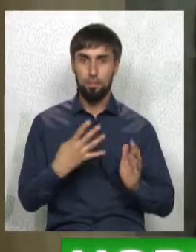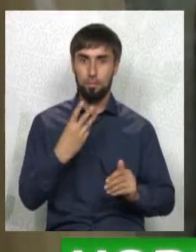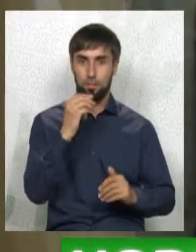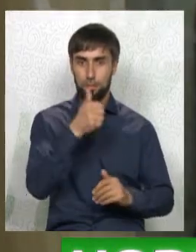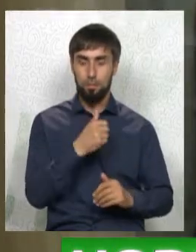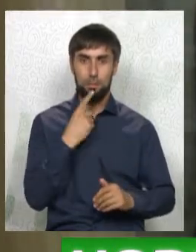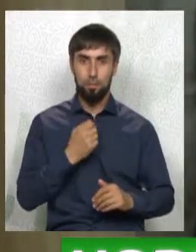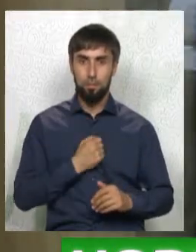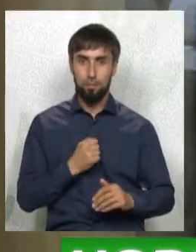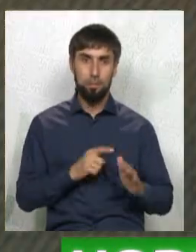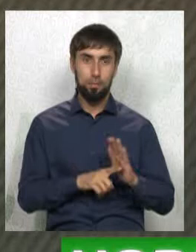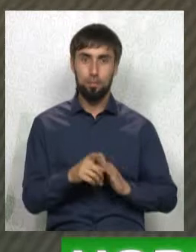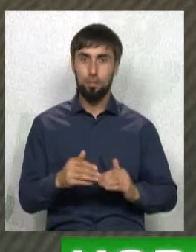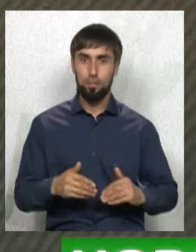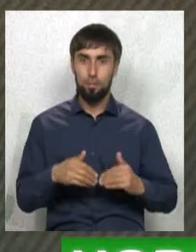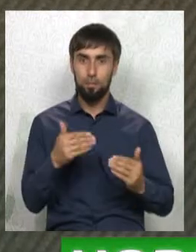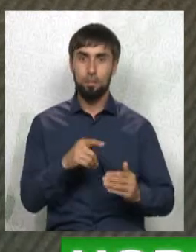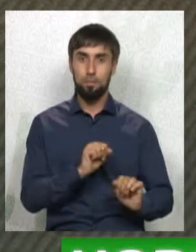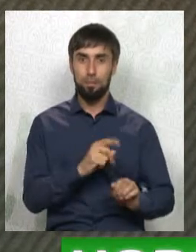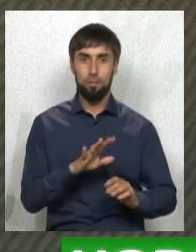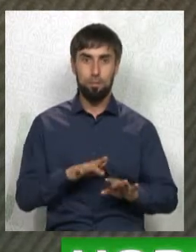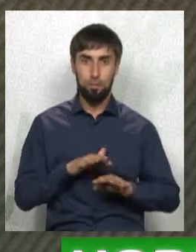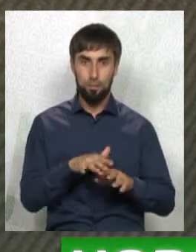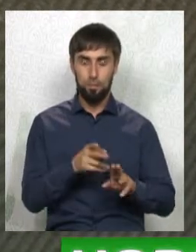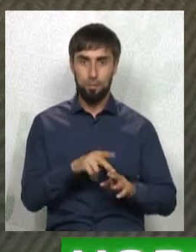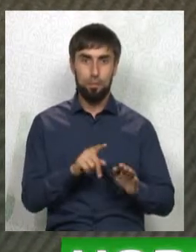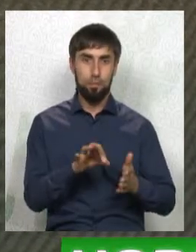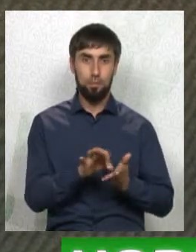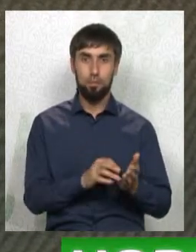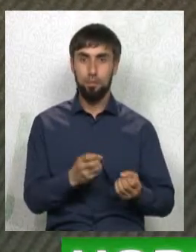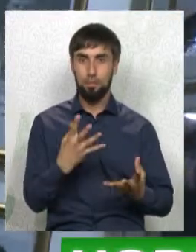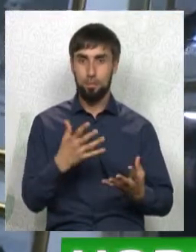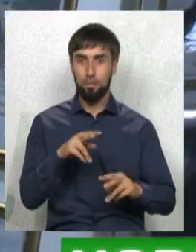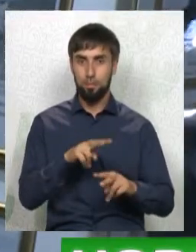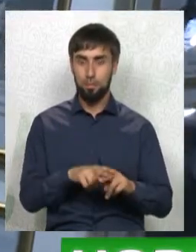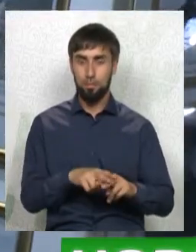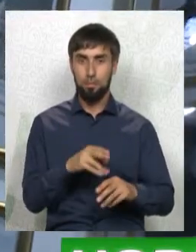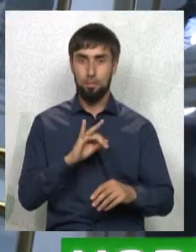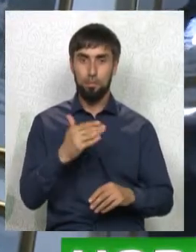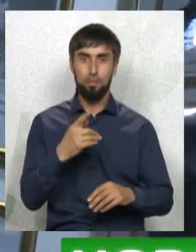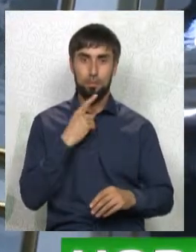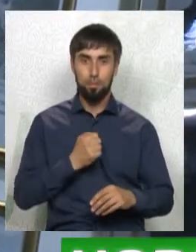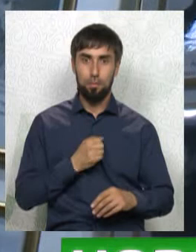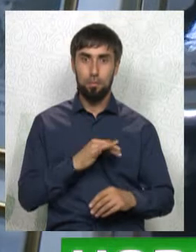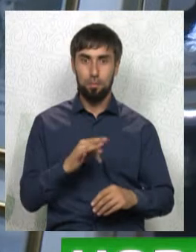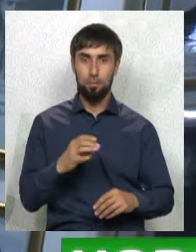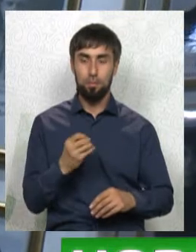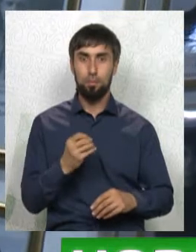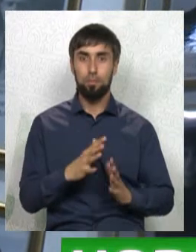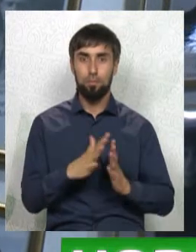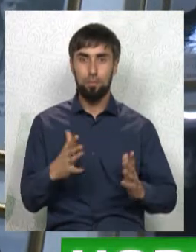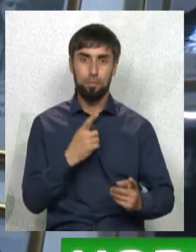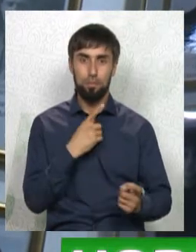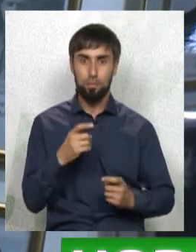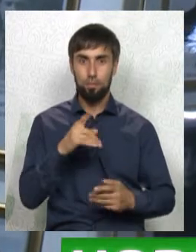1943-го Красная Армия начала переходить с обороны в наступление сразу на нескольких фронтах. Подвиг этих солдат и офицеров еще больше